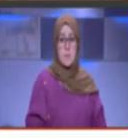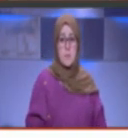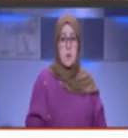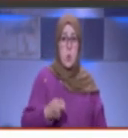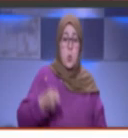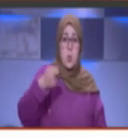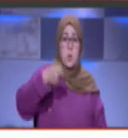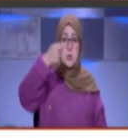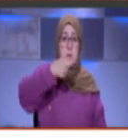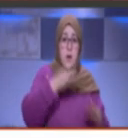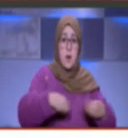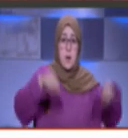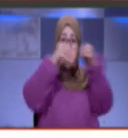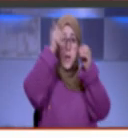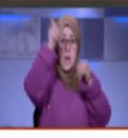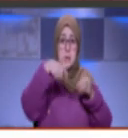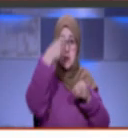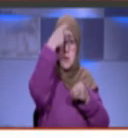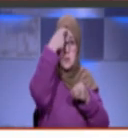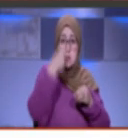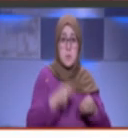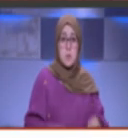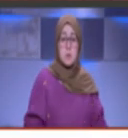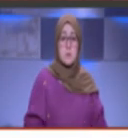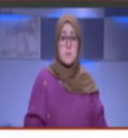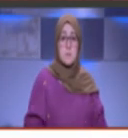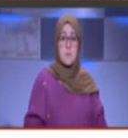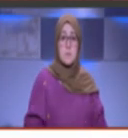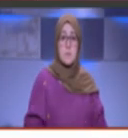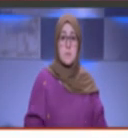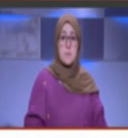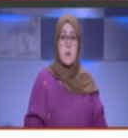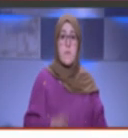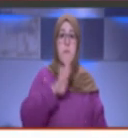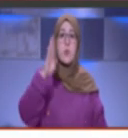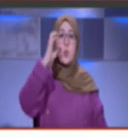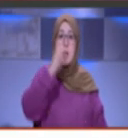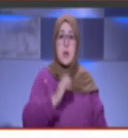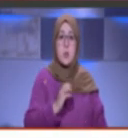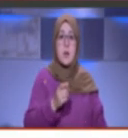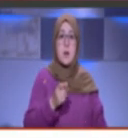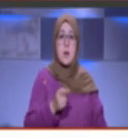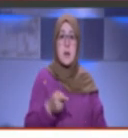الماضية، ليرتفع بذلك إجمالي الإصابات المسجلة في كوريا الجنوبية